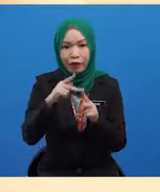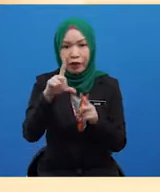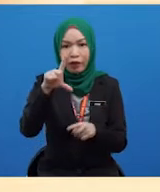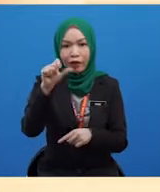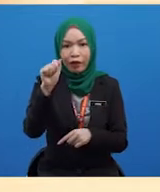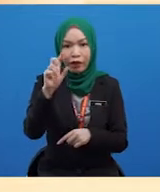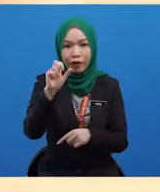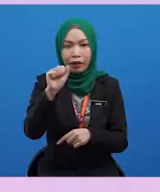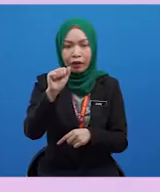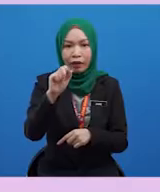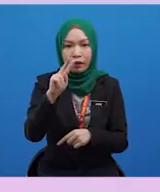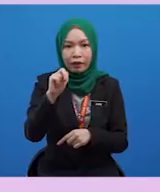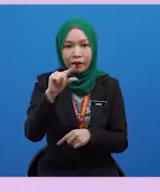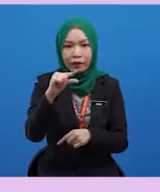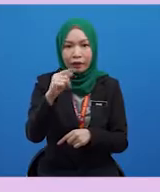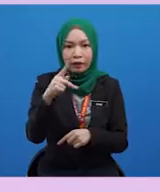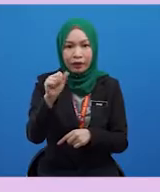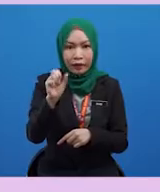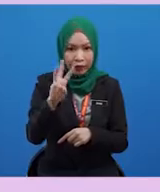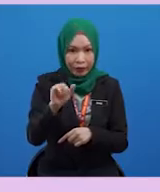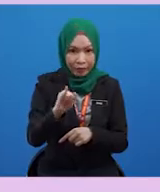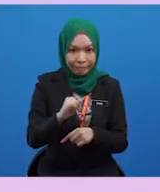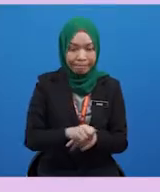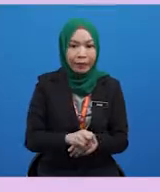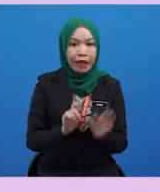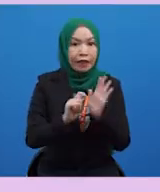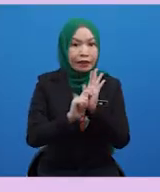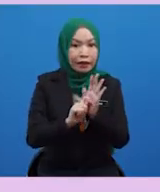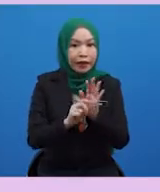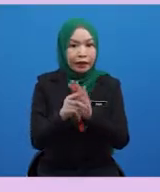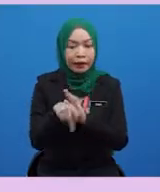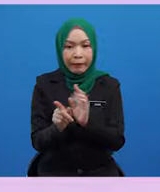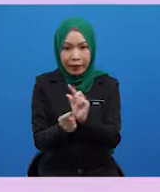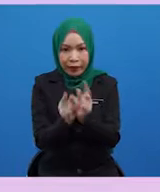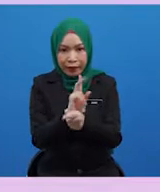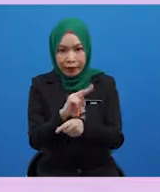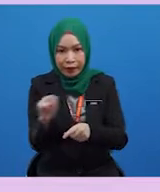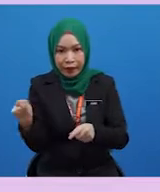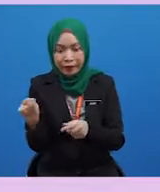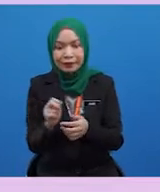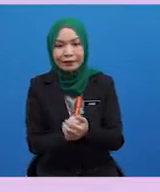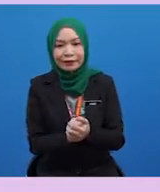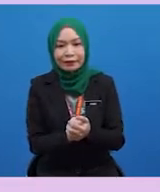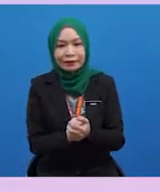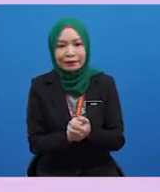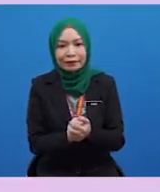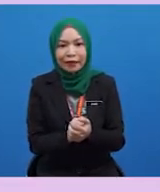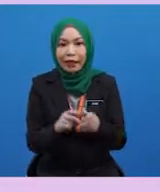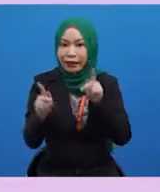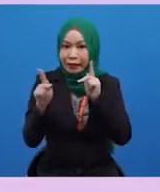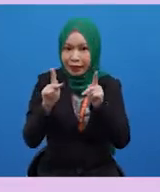yang ketiga ialah penanda penggantian. Penanda penghubung penggantian ialah